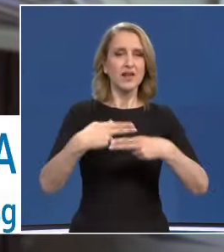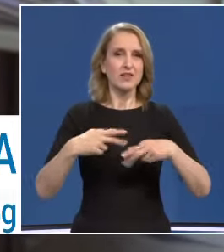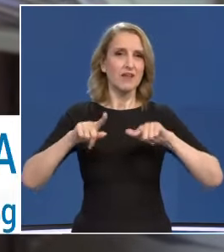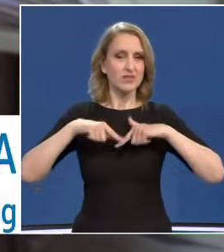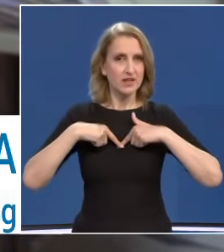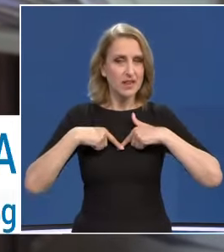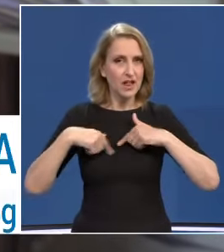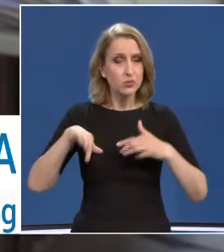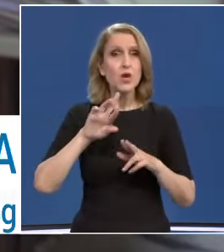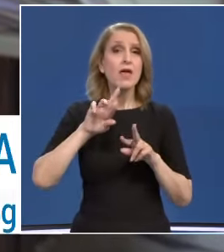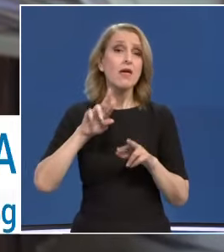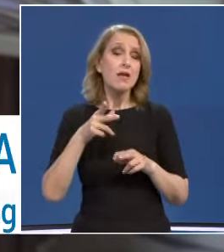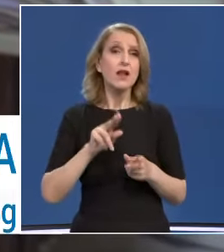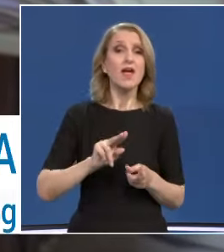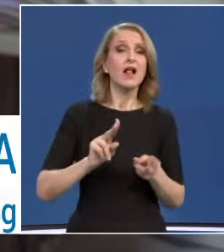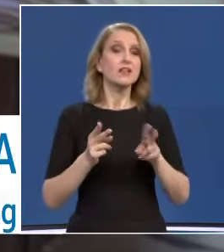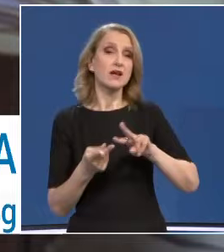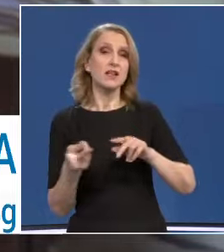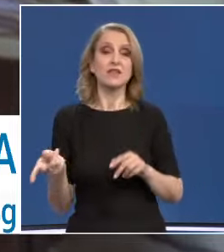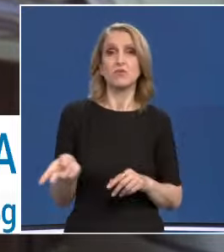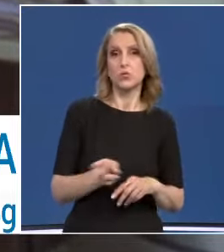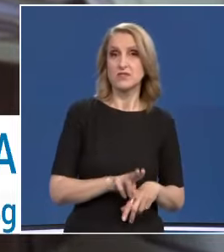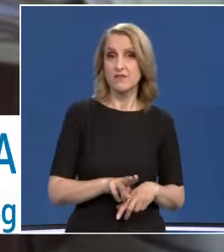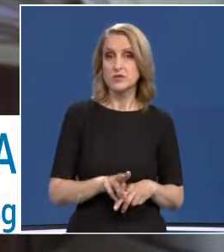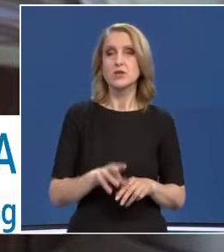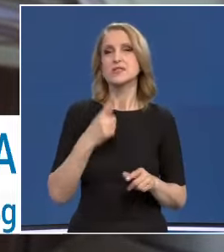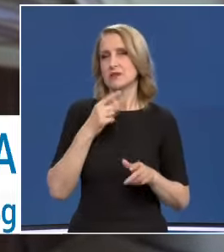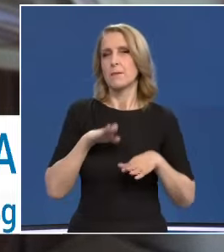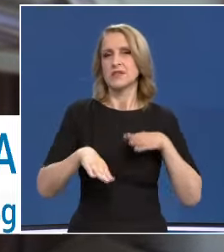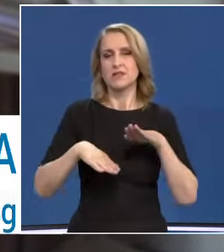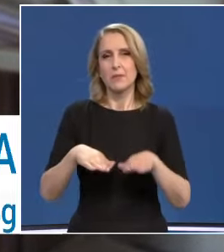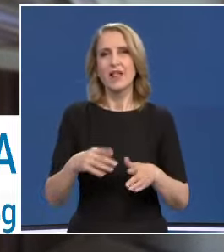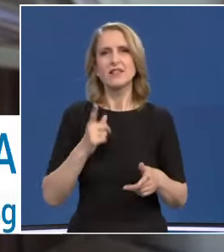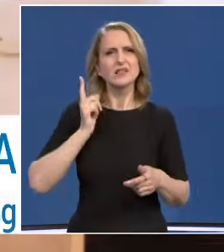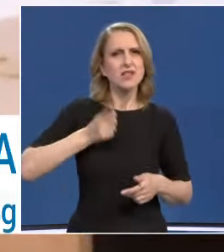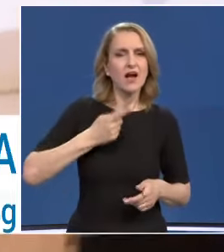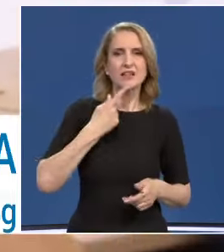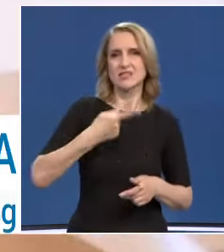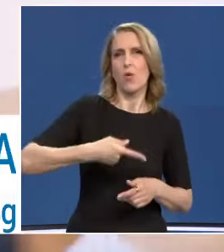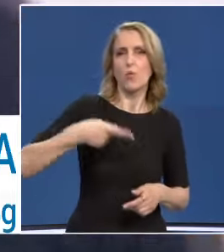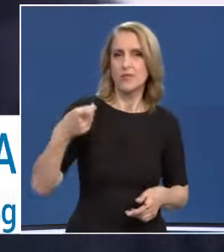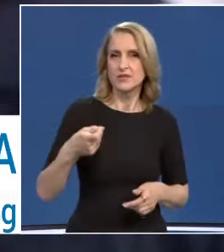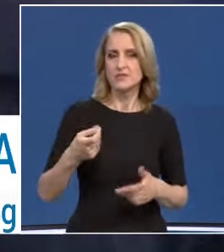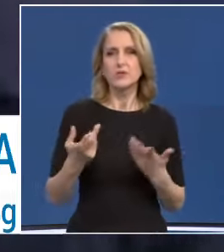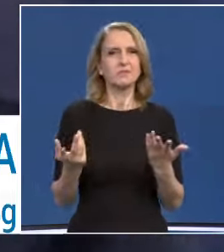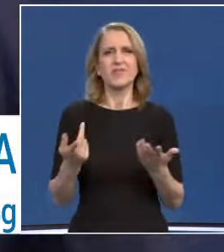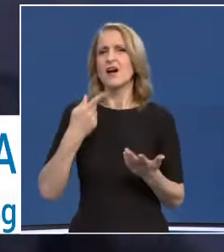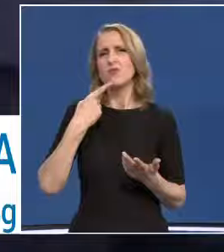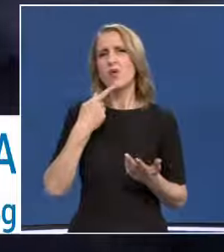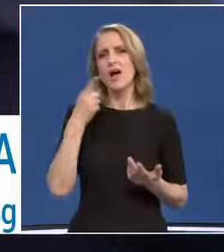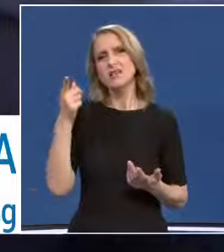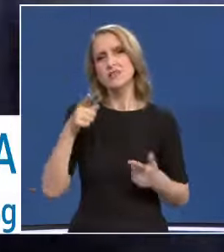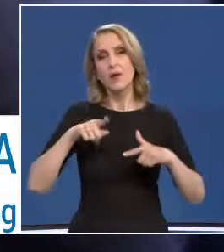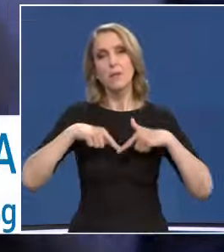делото или алтернативно за връщането му, имам предвид за престъплението по закона с убийство. Това, какво казва прокуратурата,